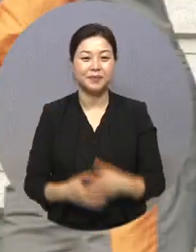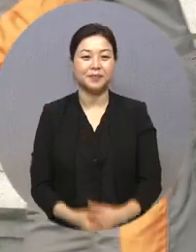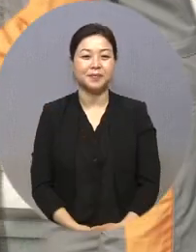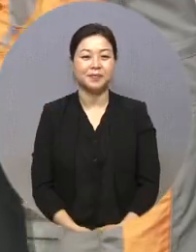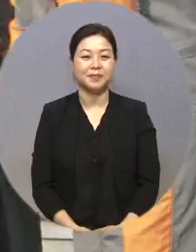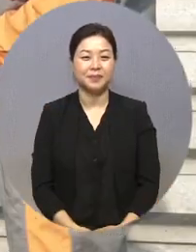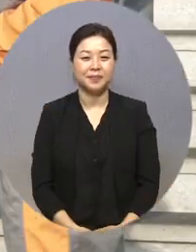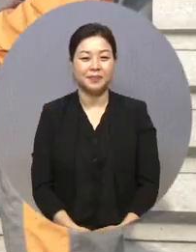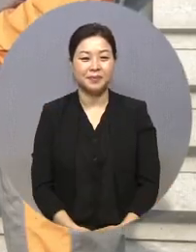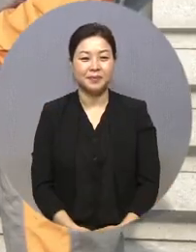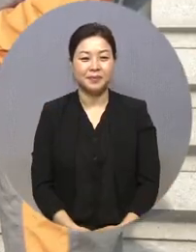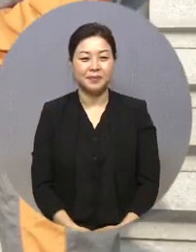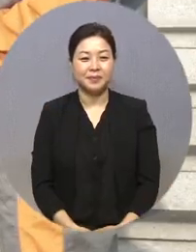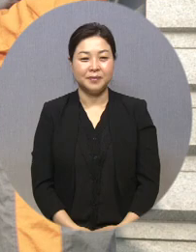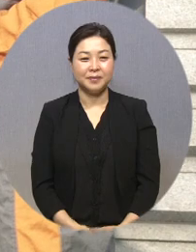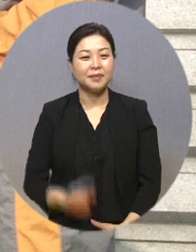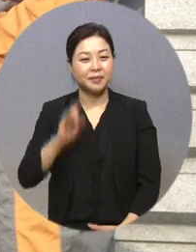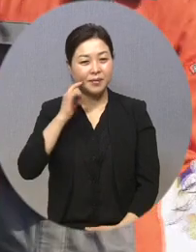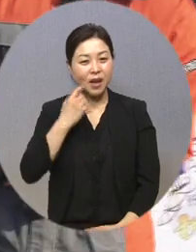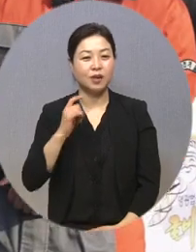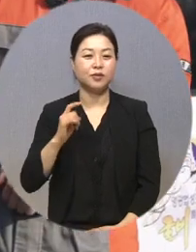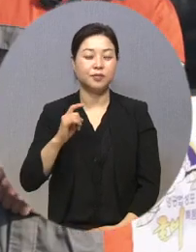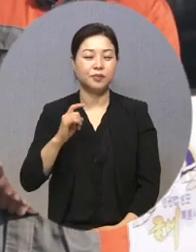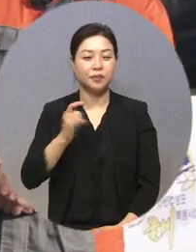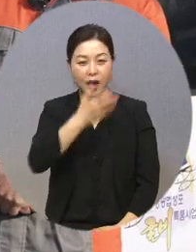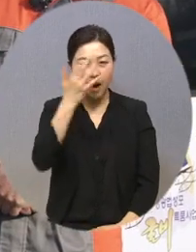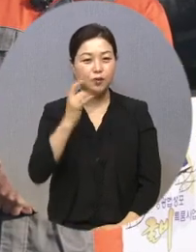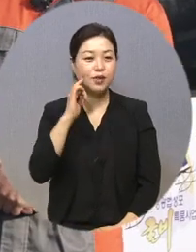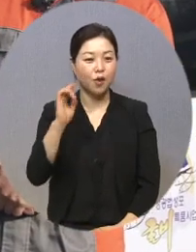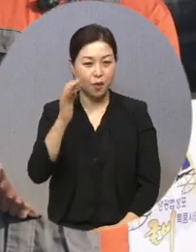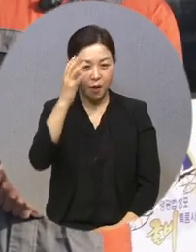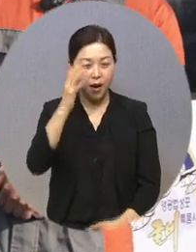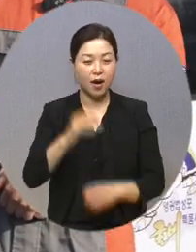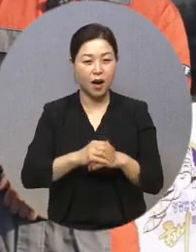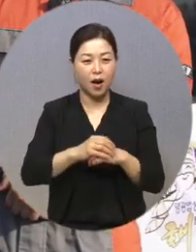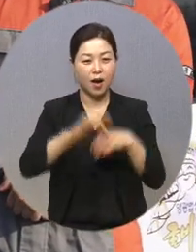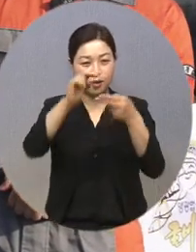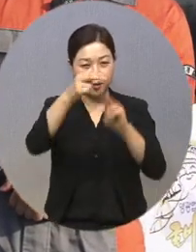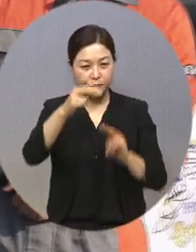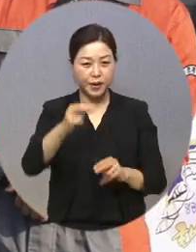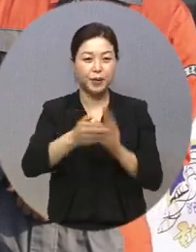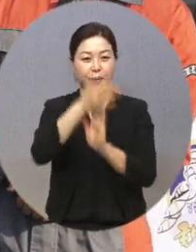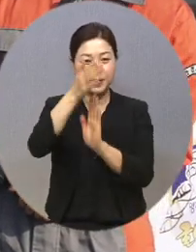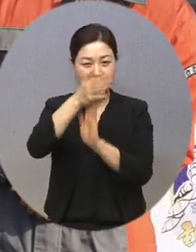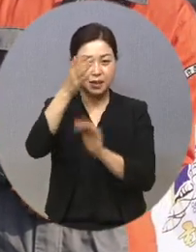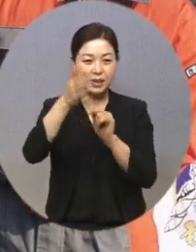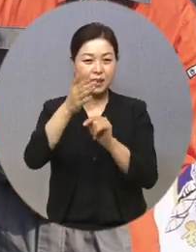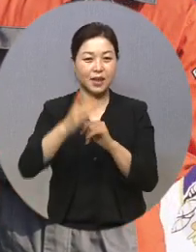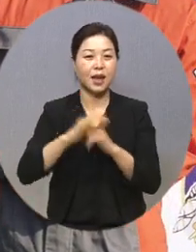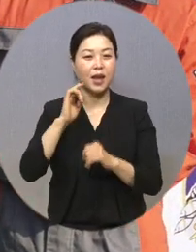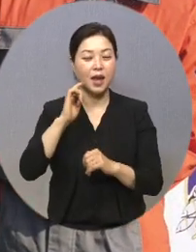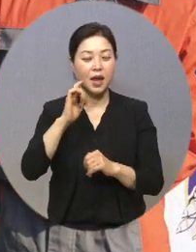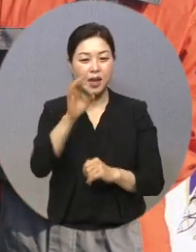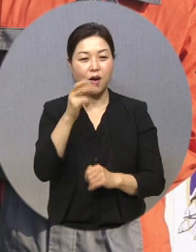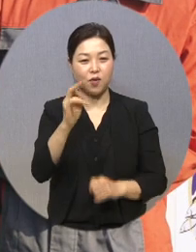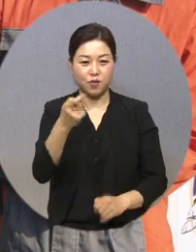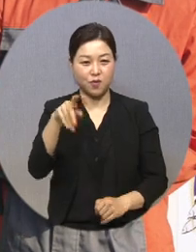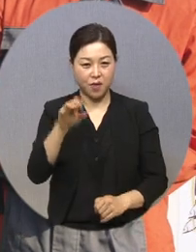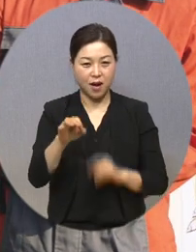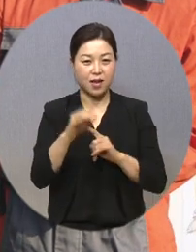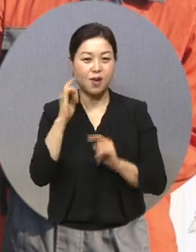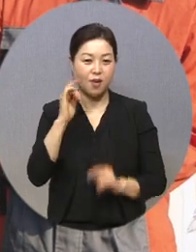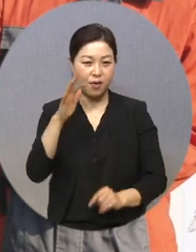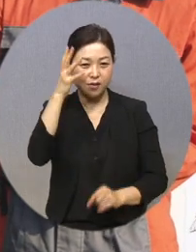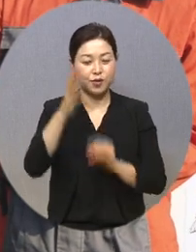안쪽으로. 아름다운 영광 굴비의 도시. 저는 멋지게 이 영광의 영광스러운